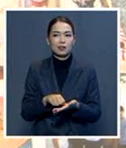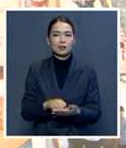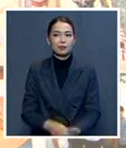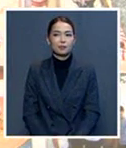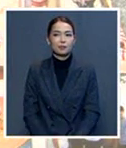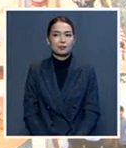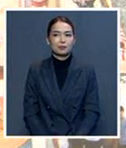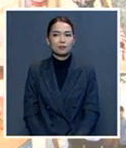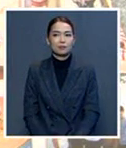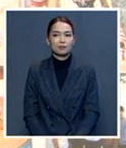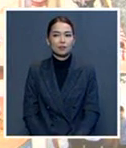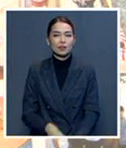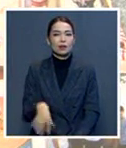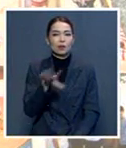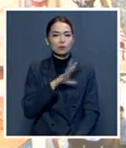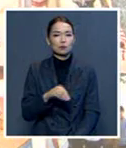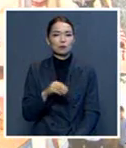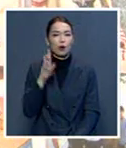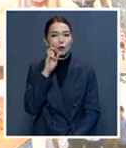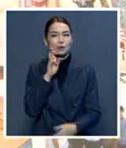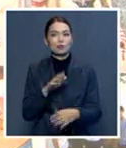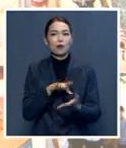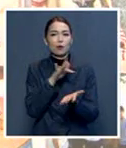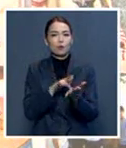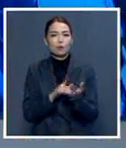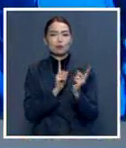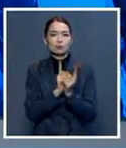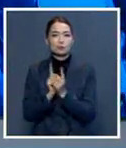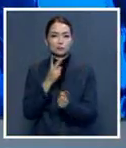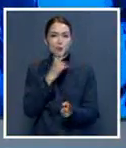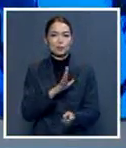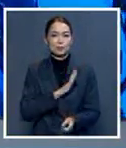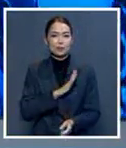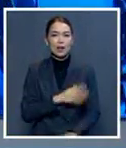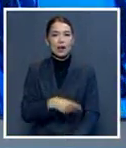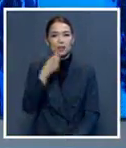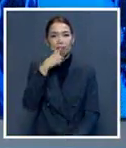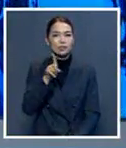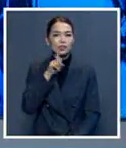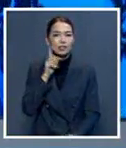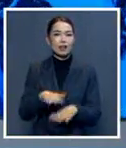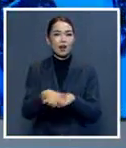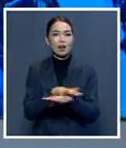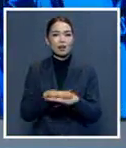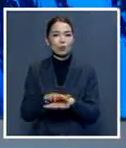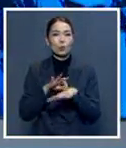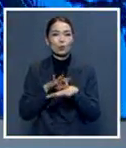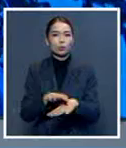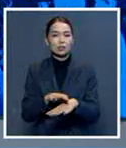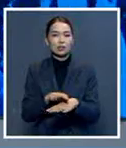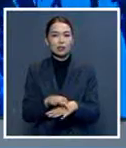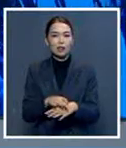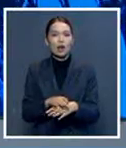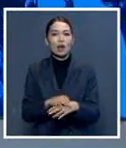жаңағы мемлекеттердің қалаларында болған екенбіз. Таиландта жастар арасында өткен муай